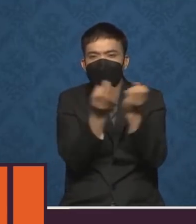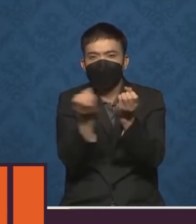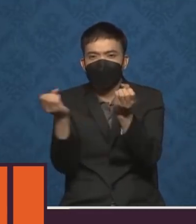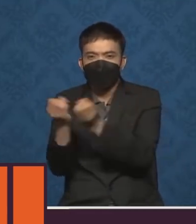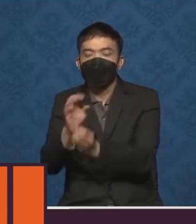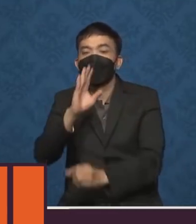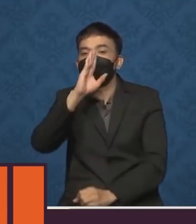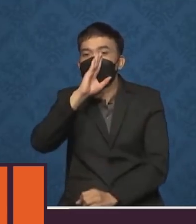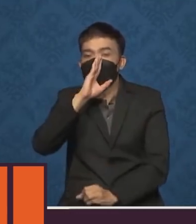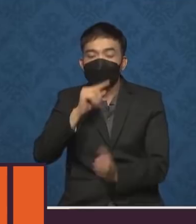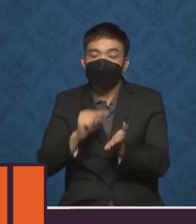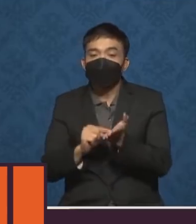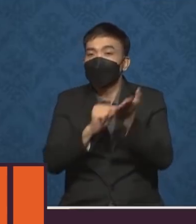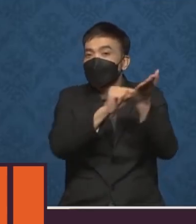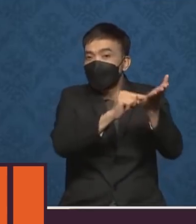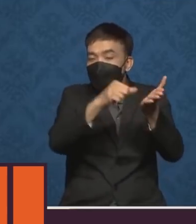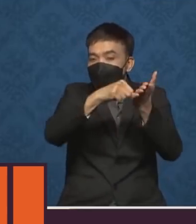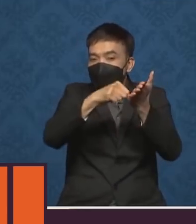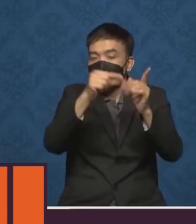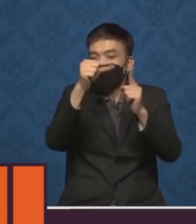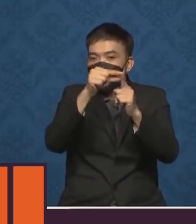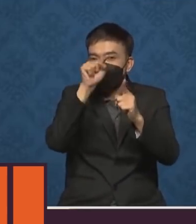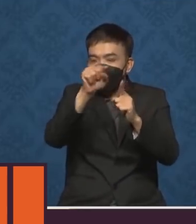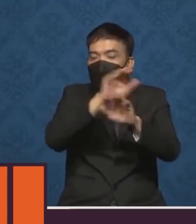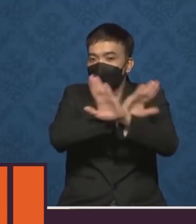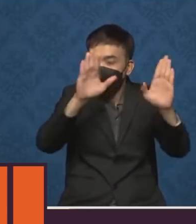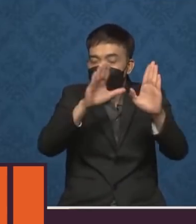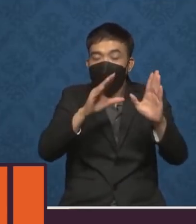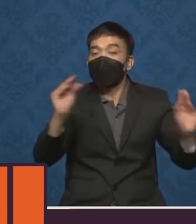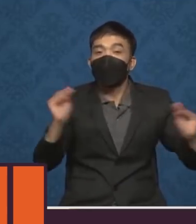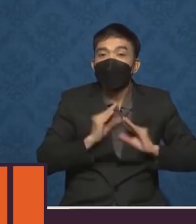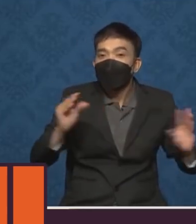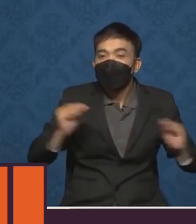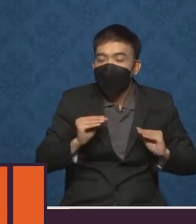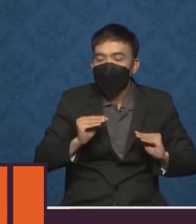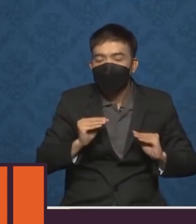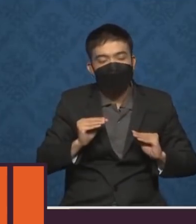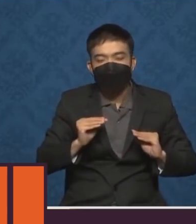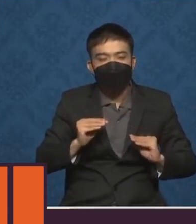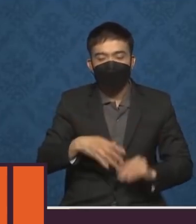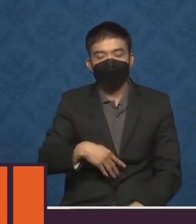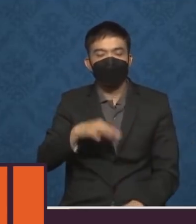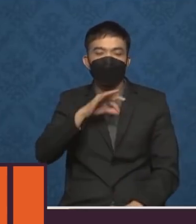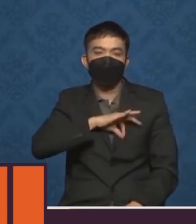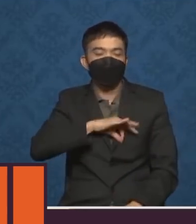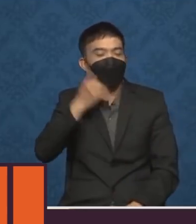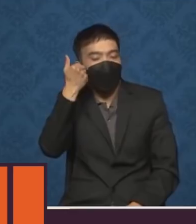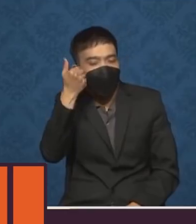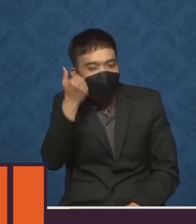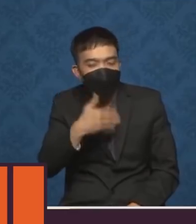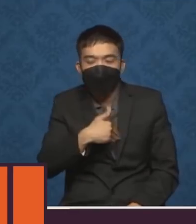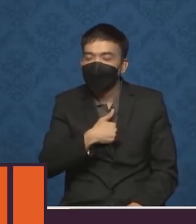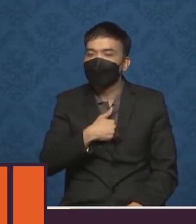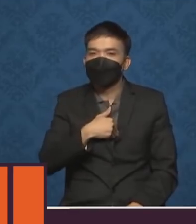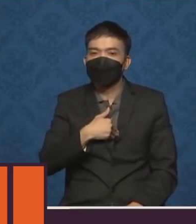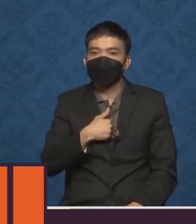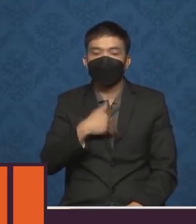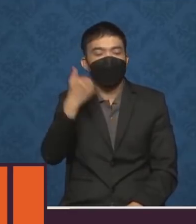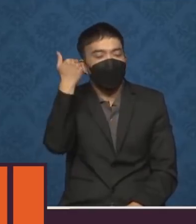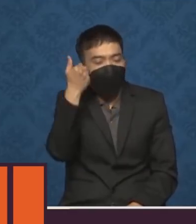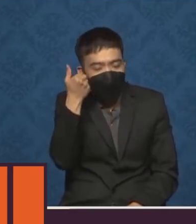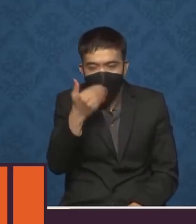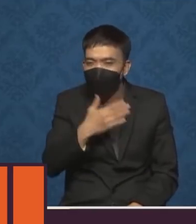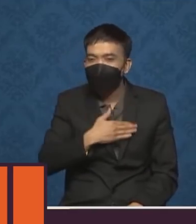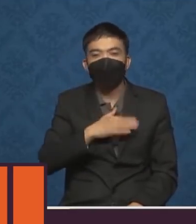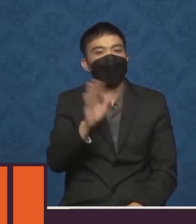การรับหลักการและไปถกเถียงกันในรายละเอียดผมไม่รู้ว่าเราจะมีหน้าเรียกตัวเองว่าเป็นผู้แทนราษฎรได้ยังไงและสภาของเรามันน่าอับอายมากแล้ว